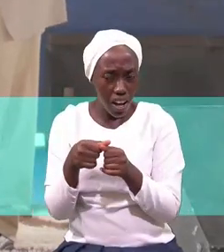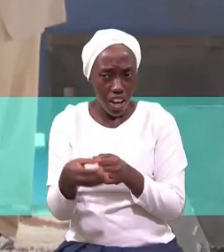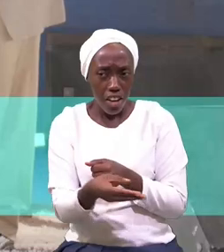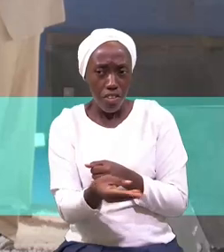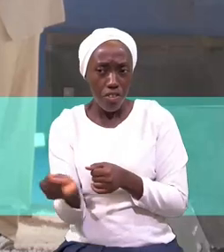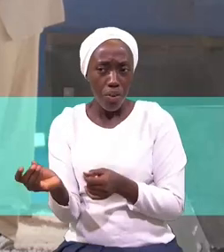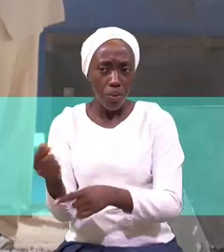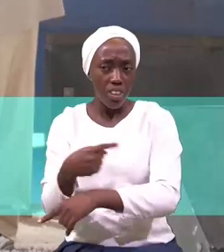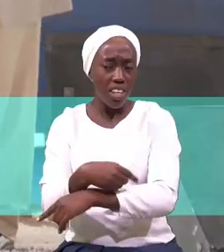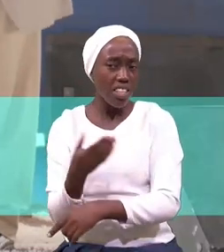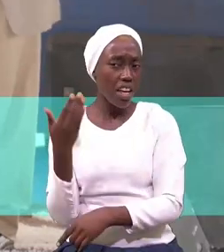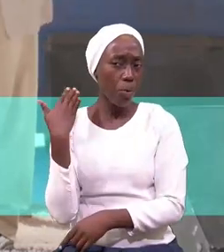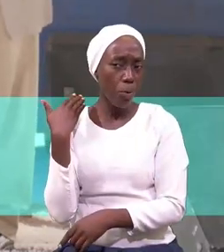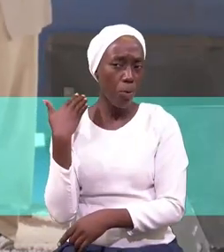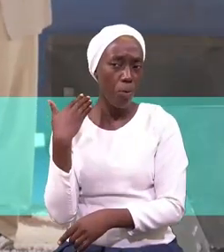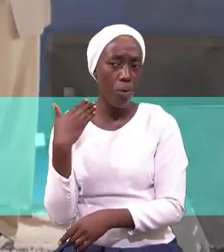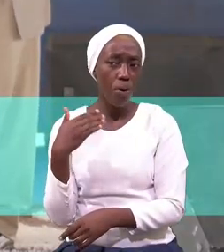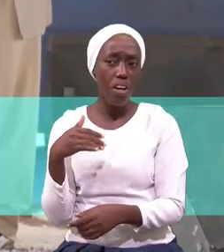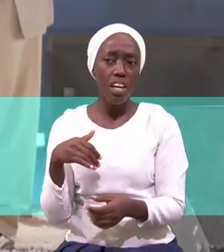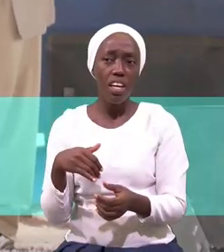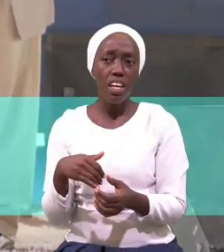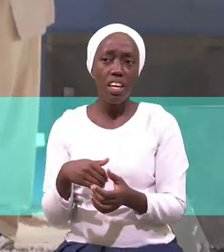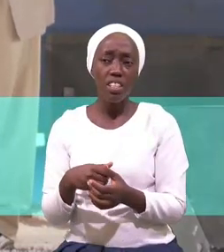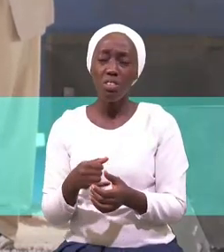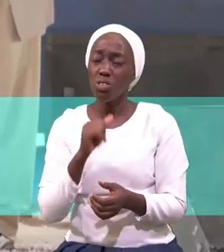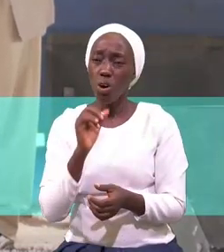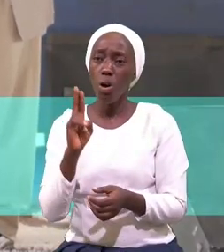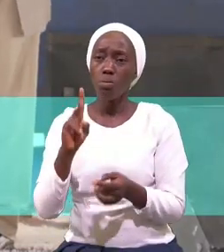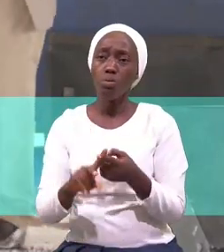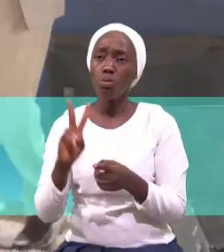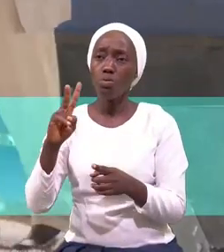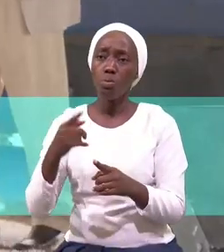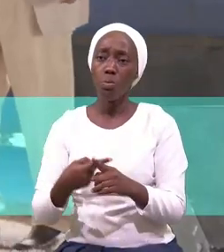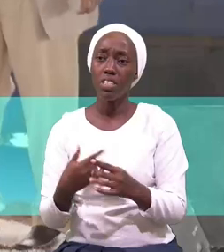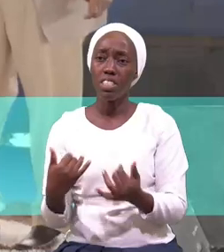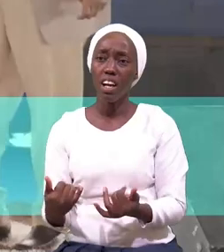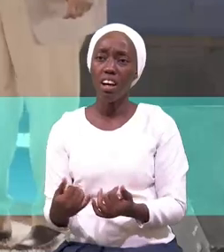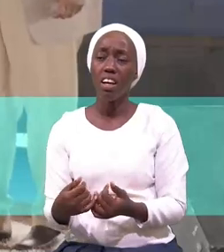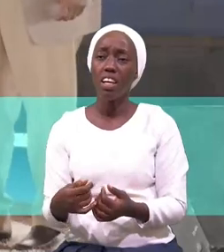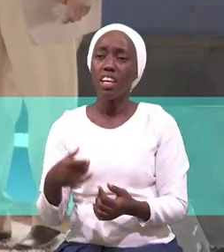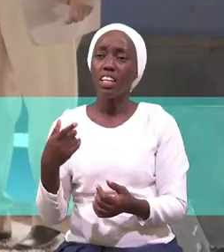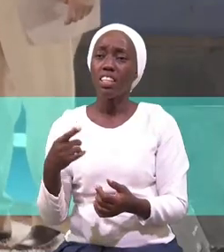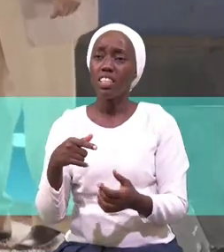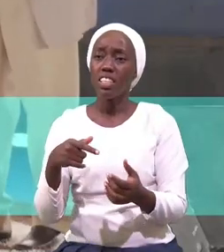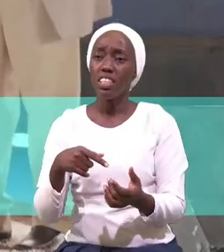rappelez-vous quelques jours passés, ça ne faisait même pas 2 mois.